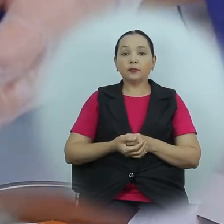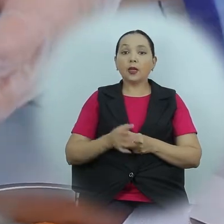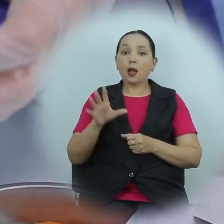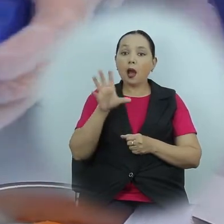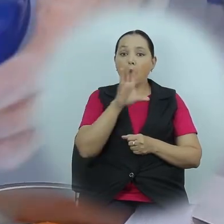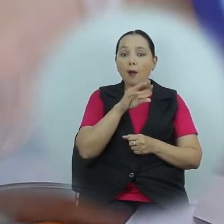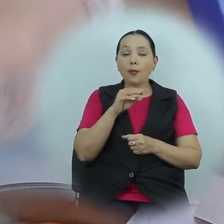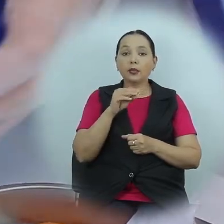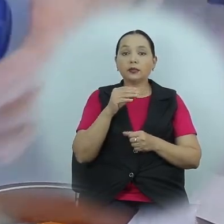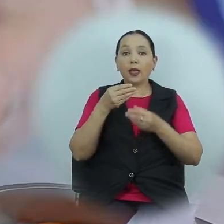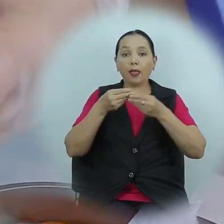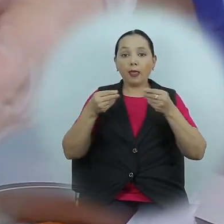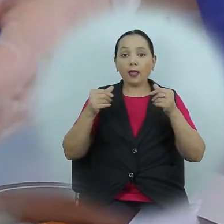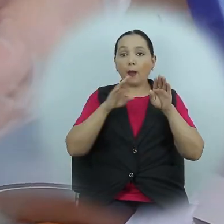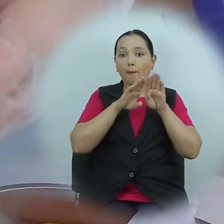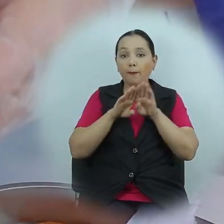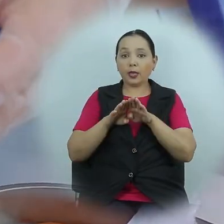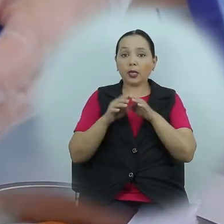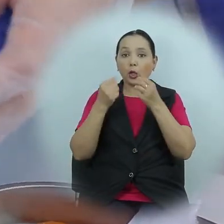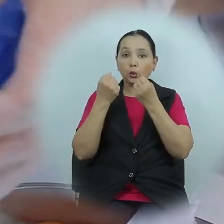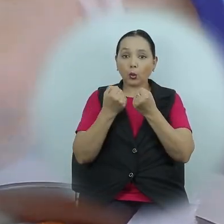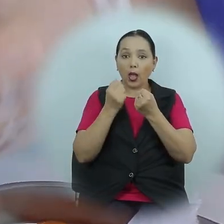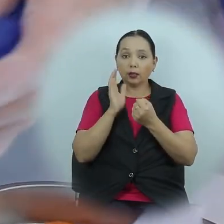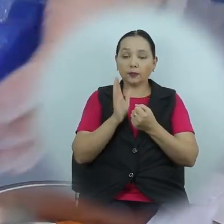Хама нарсамыз еріп, бірікіп тұрады.